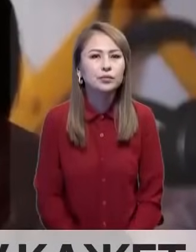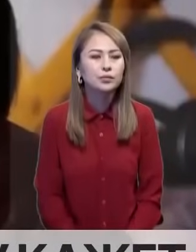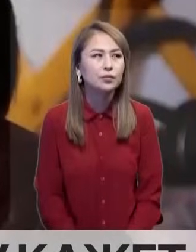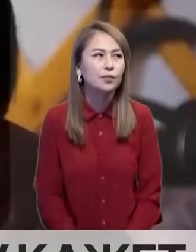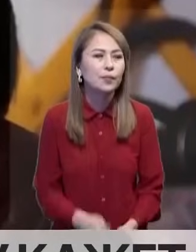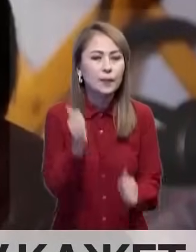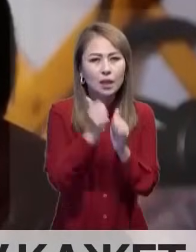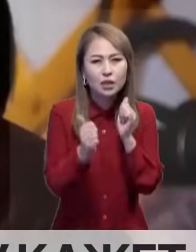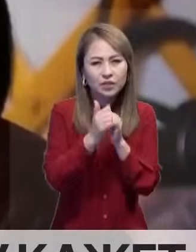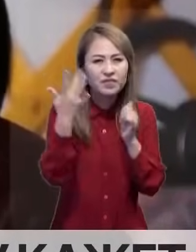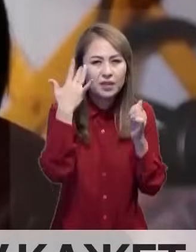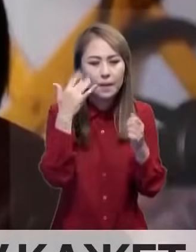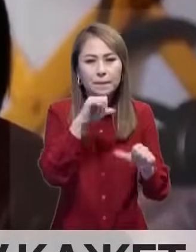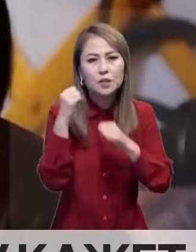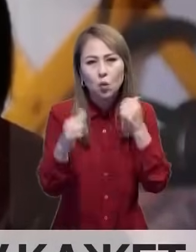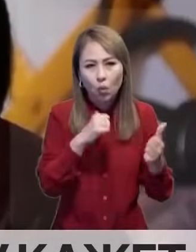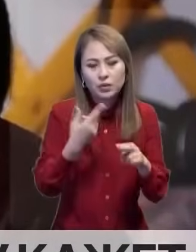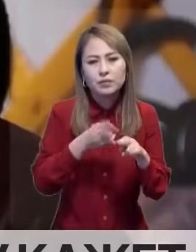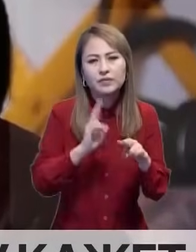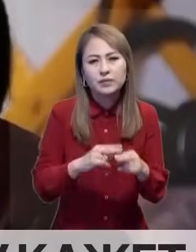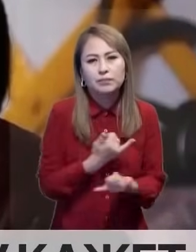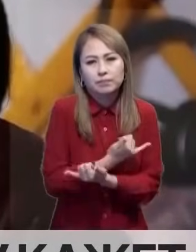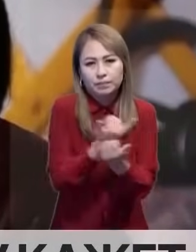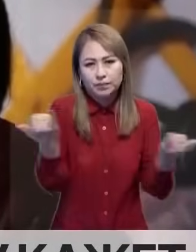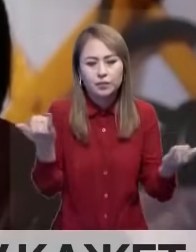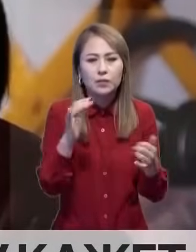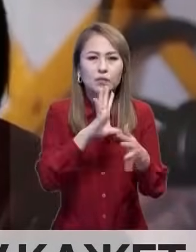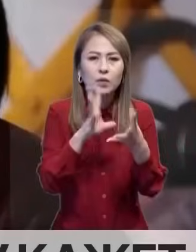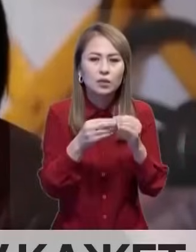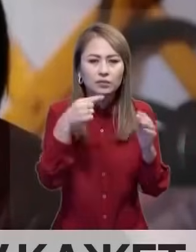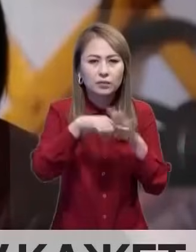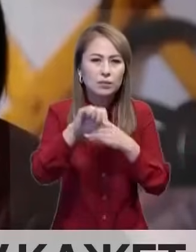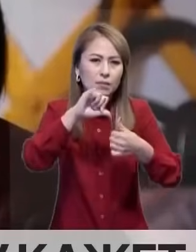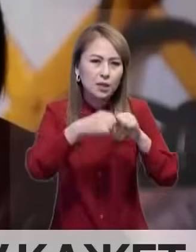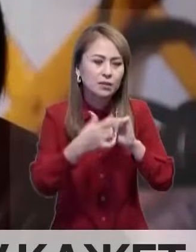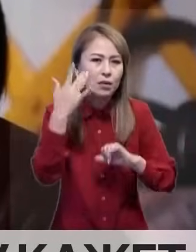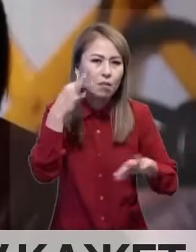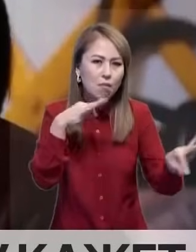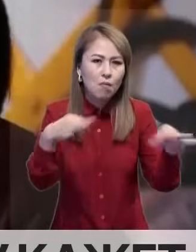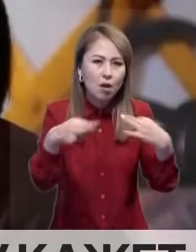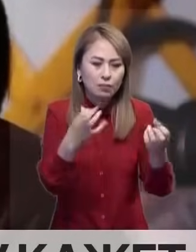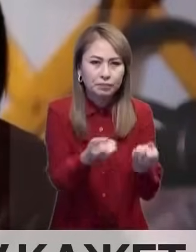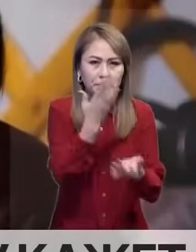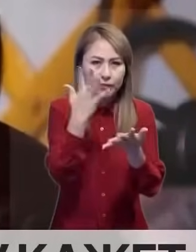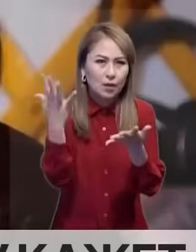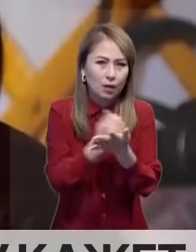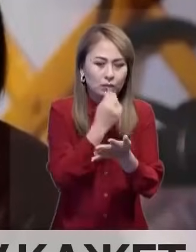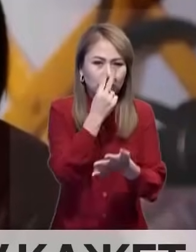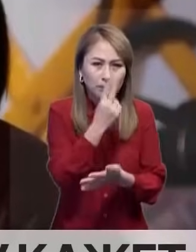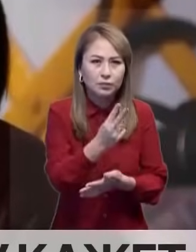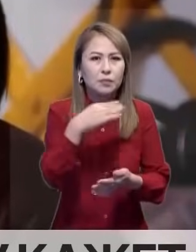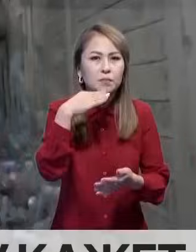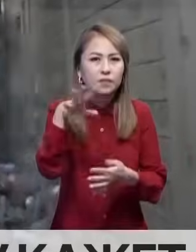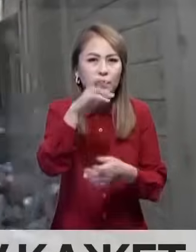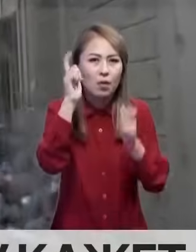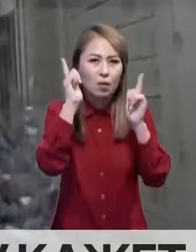Біз жиі мал соямыз, қыста соғым таратамыз. Сонда байқағанымыз, сойылған малдың ішінен үнемі полиэтилен пакеттер шығады. Бұған бәріміздің етіміз